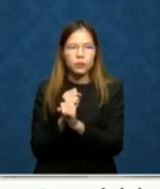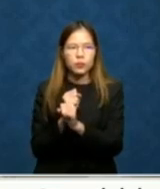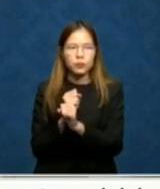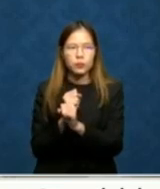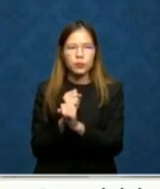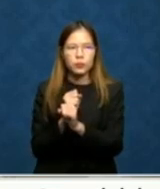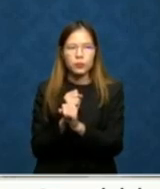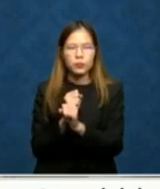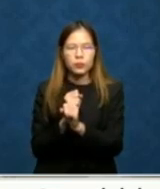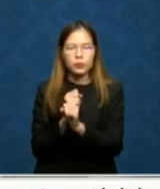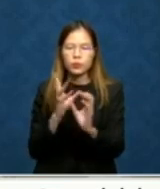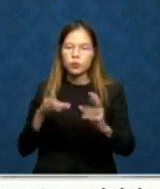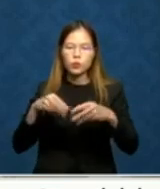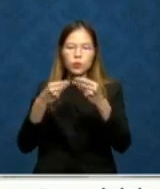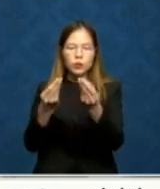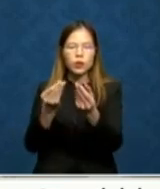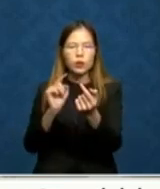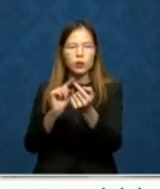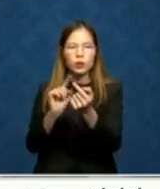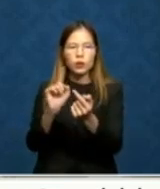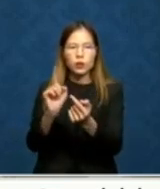มิใช่เพื่อจะเป็นการ